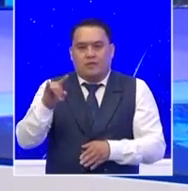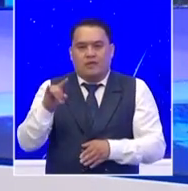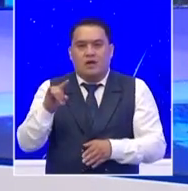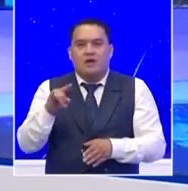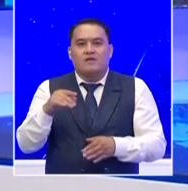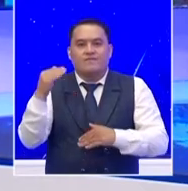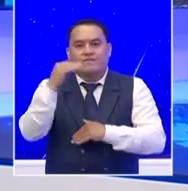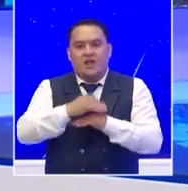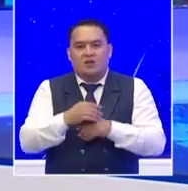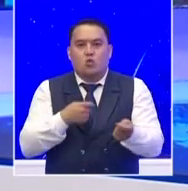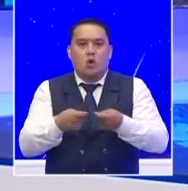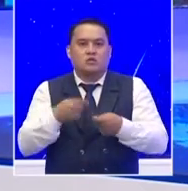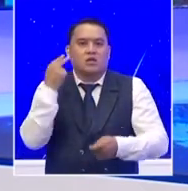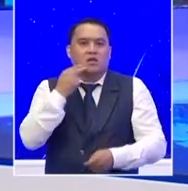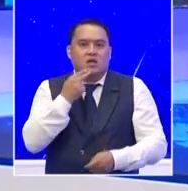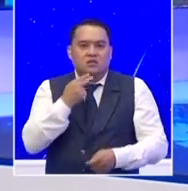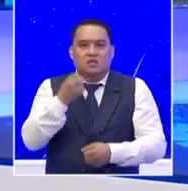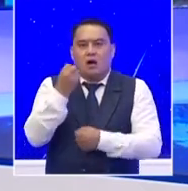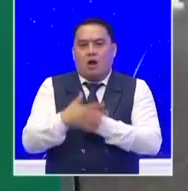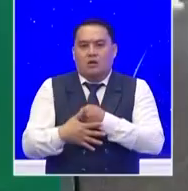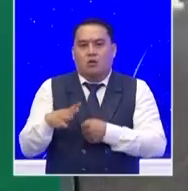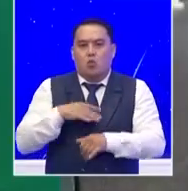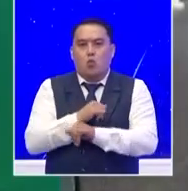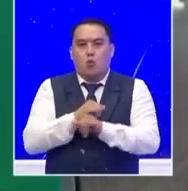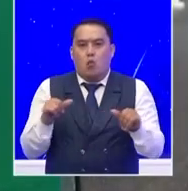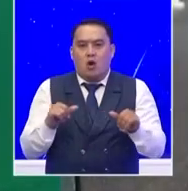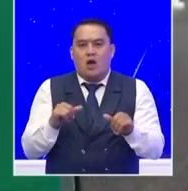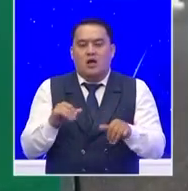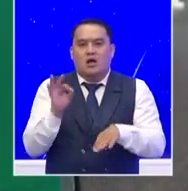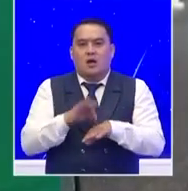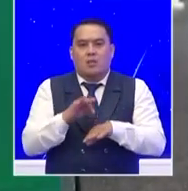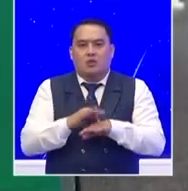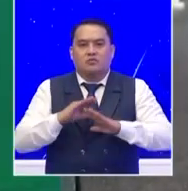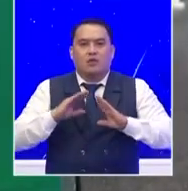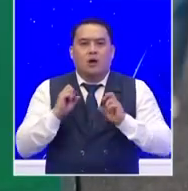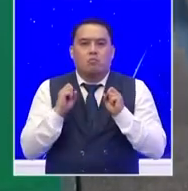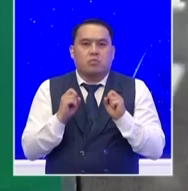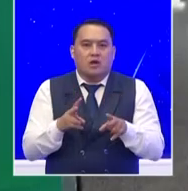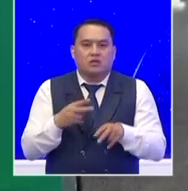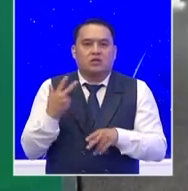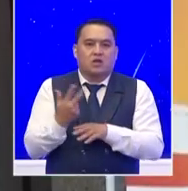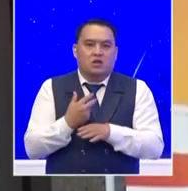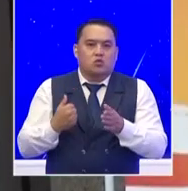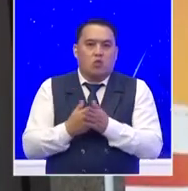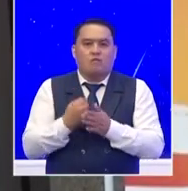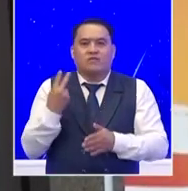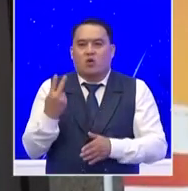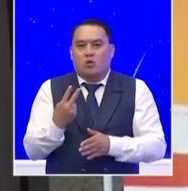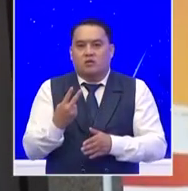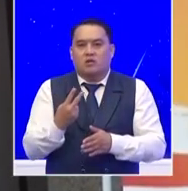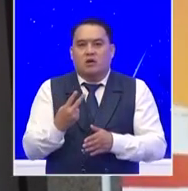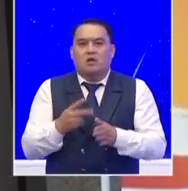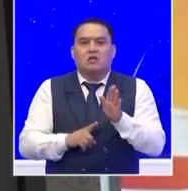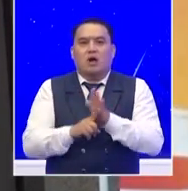полетов. Накануне вечером руководство китайской столицы повысило уровень эпидемиологической опасности с 3 до 2.